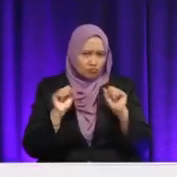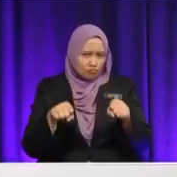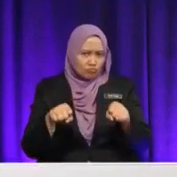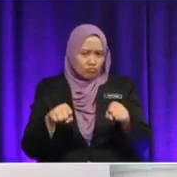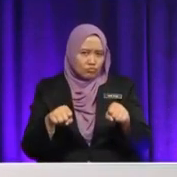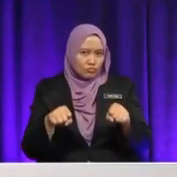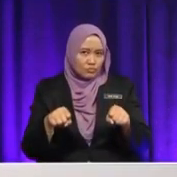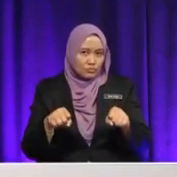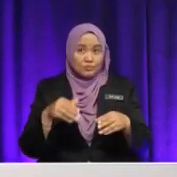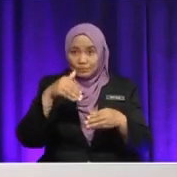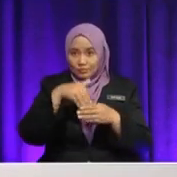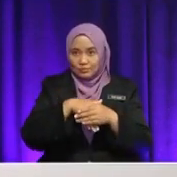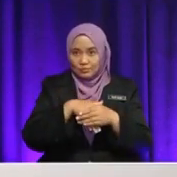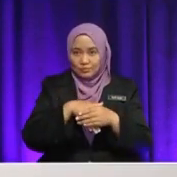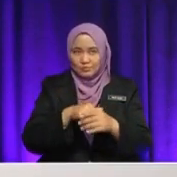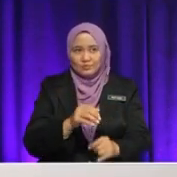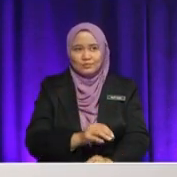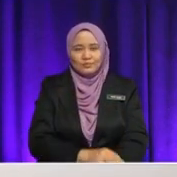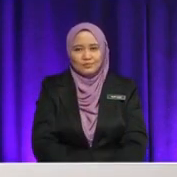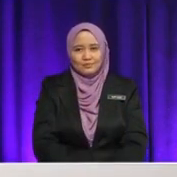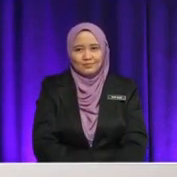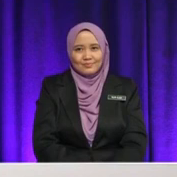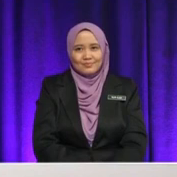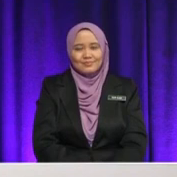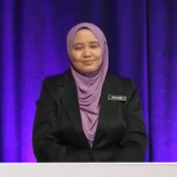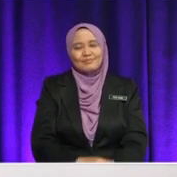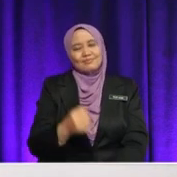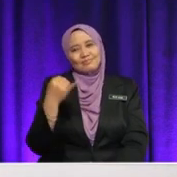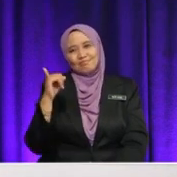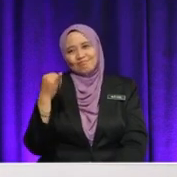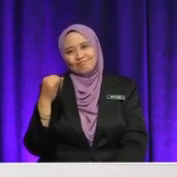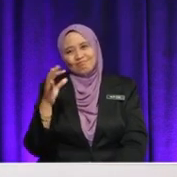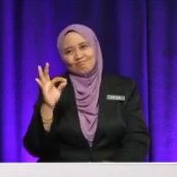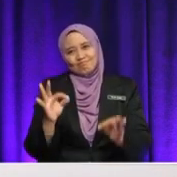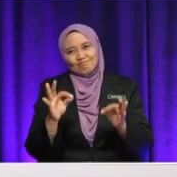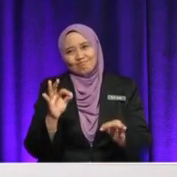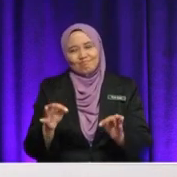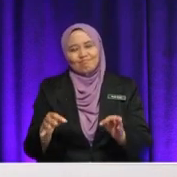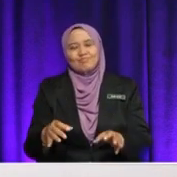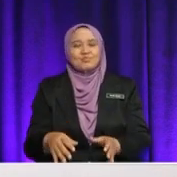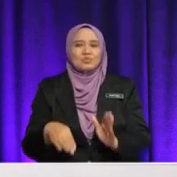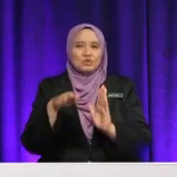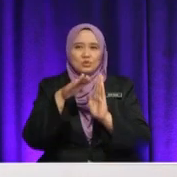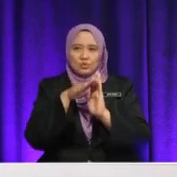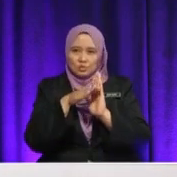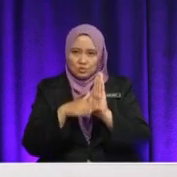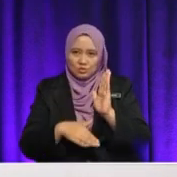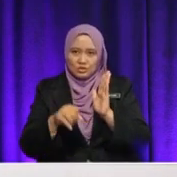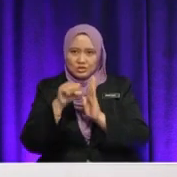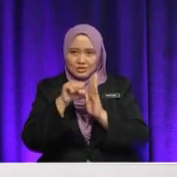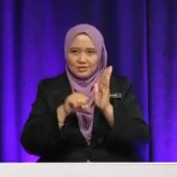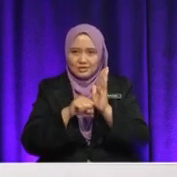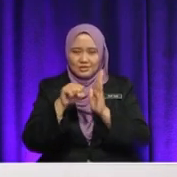tidak boleh dan tidak layak tanya tepat sebab syarat-syarat ini merupakan satu perkara yang orang